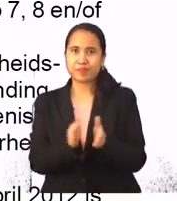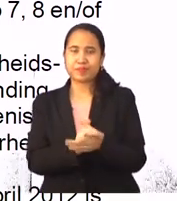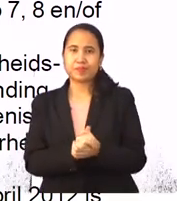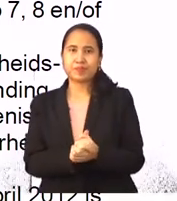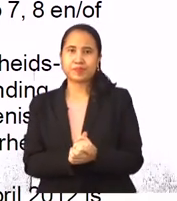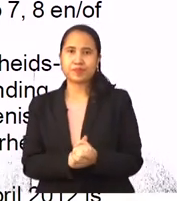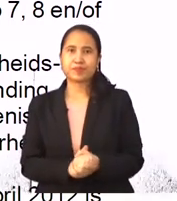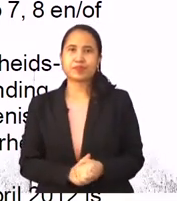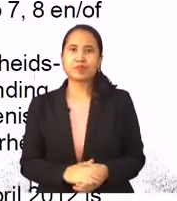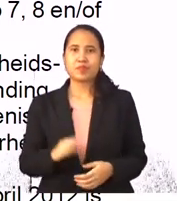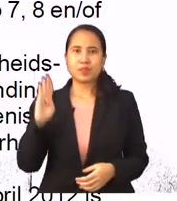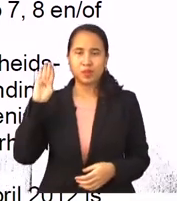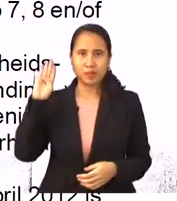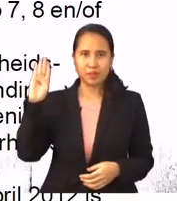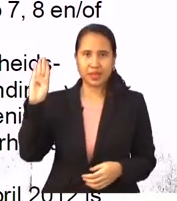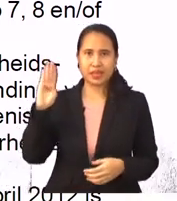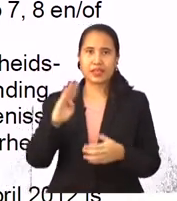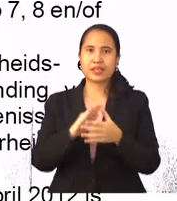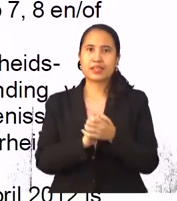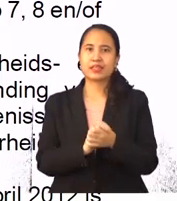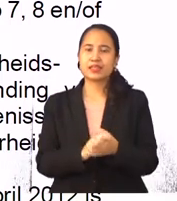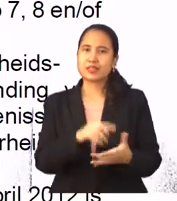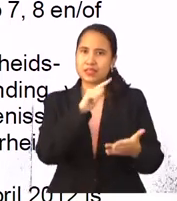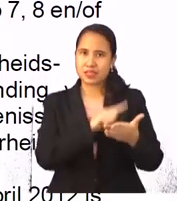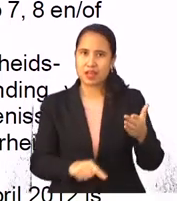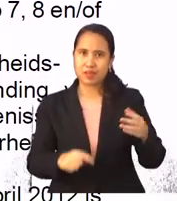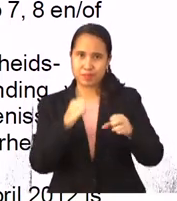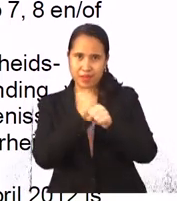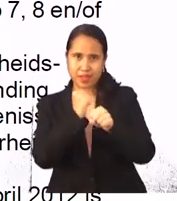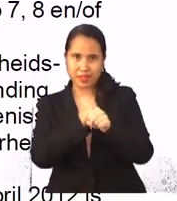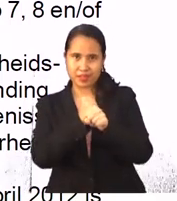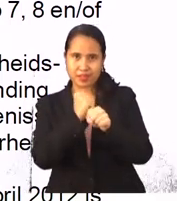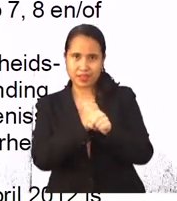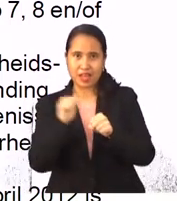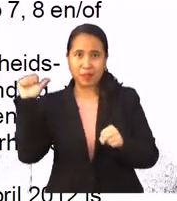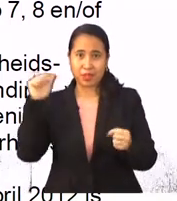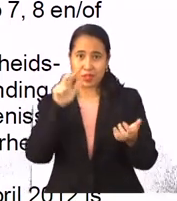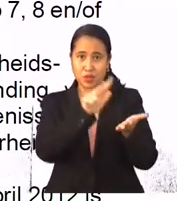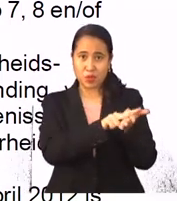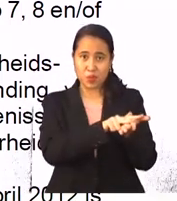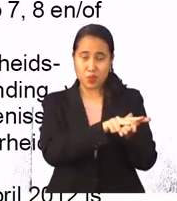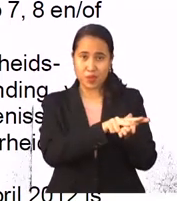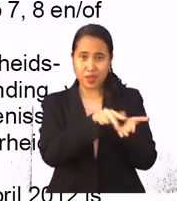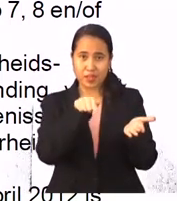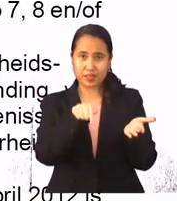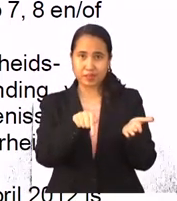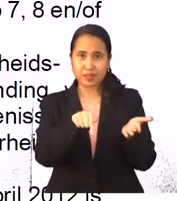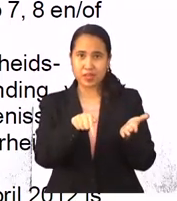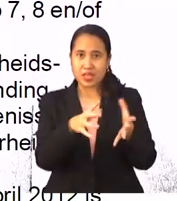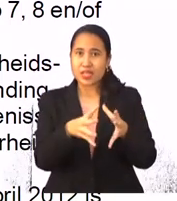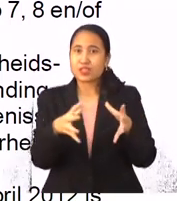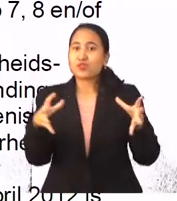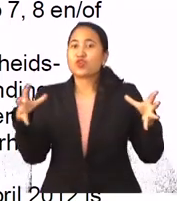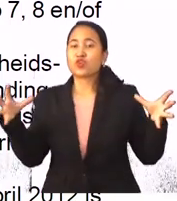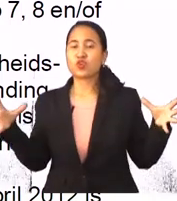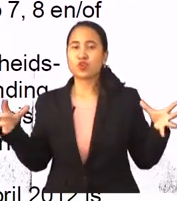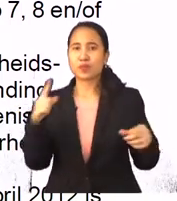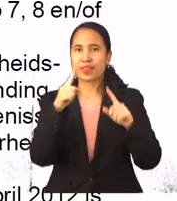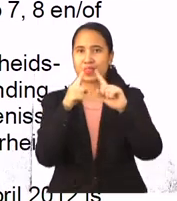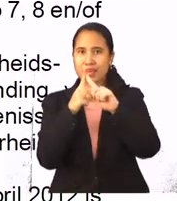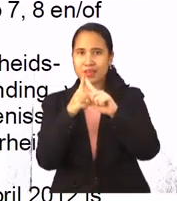augustus 1992. B. De strafbare feiten waarop de amnestieverlening van toepassing is, worden uitgebreid met